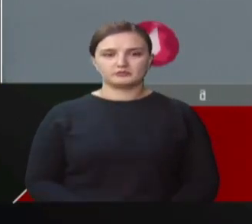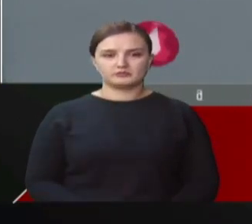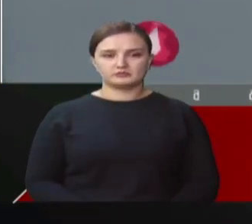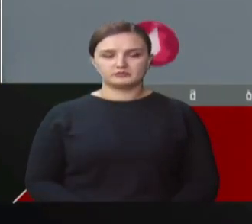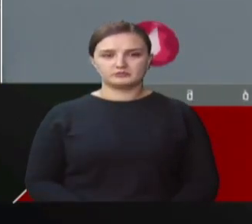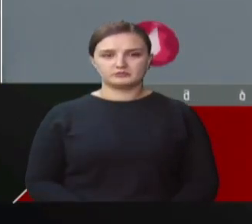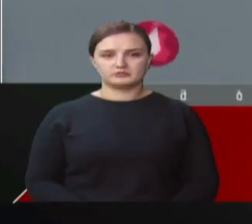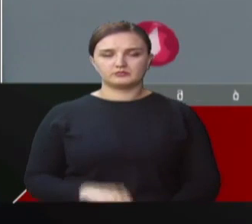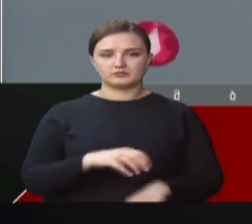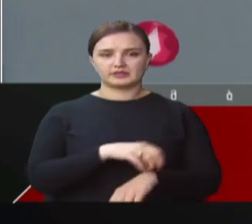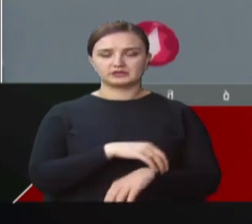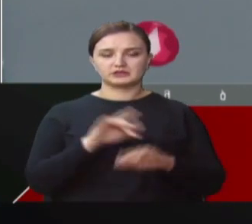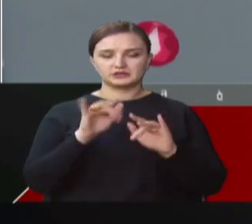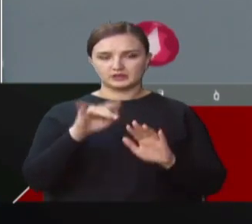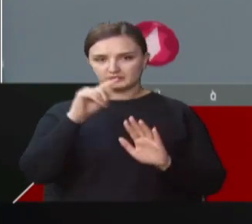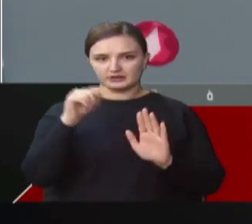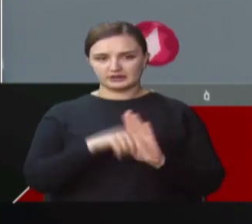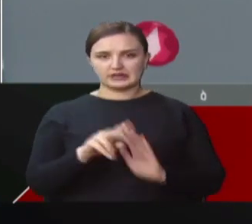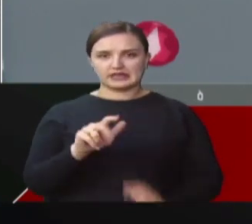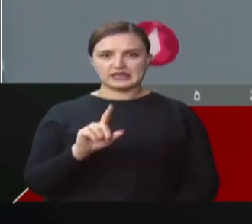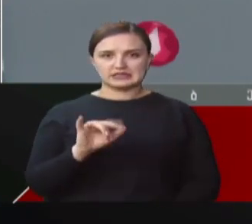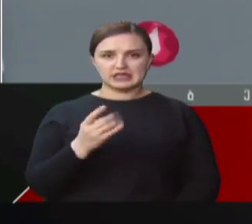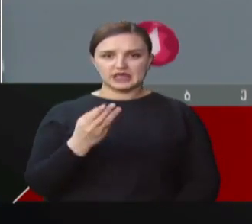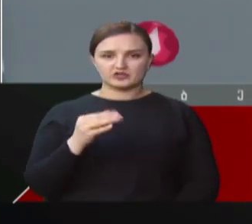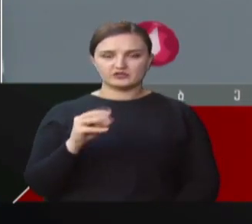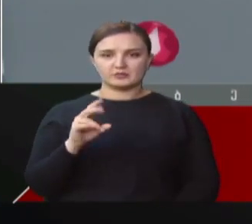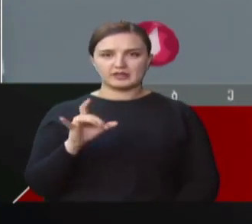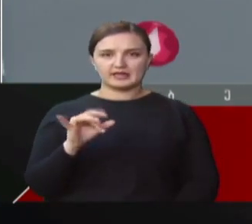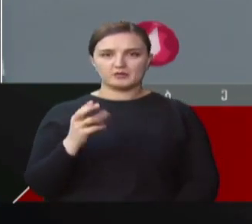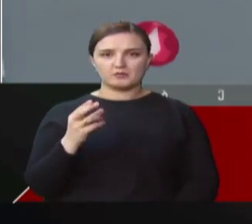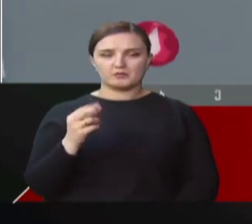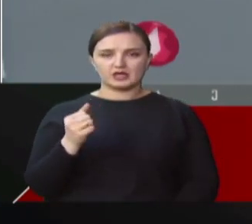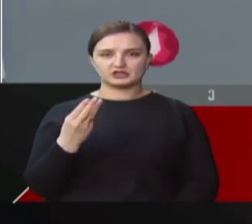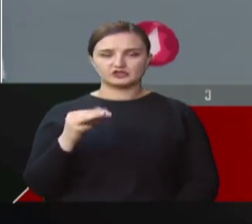საქმიანობაში ერევიან ვანო მერაბიშვილი და დავით კეზერაშვილი. თქვენ როგორ ხედავთ